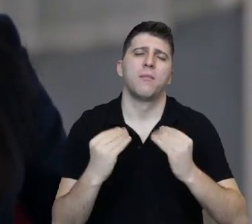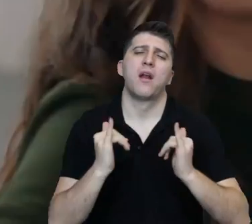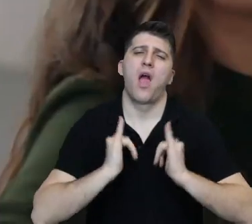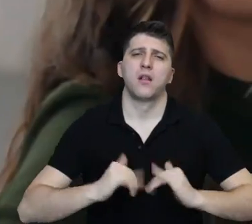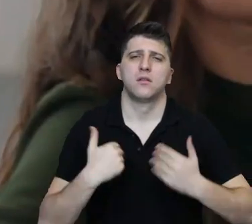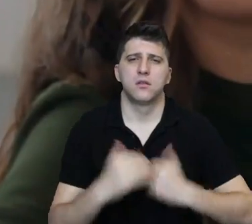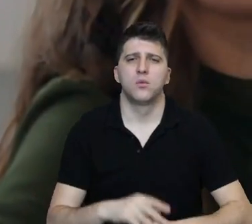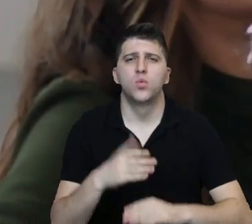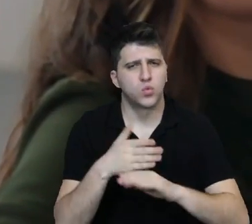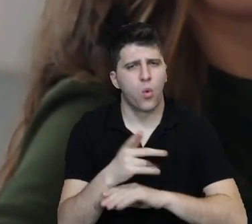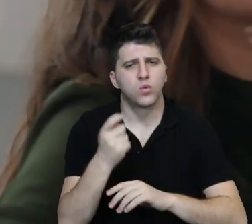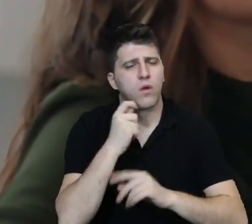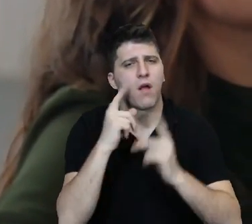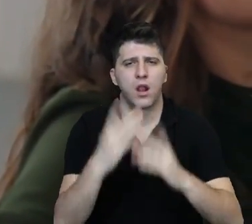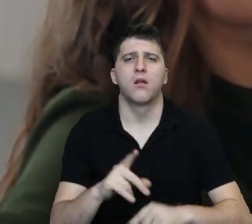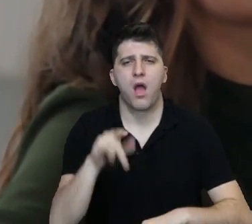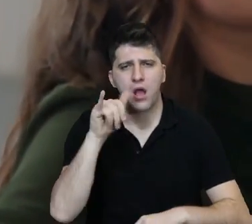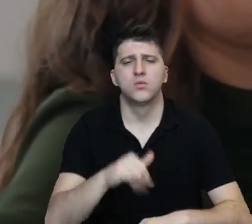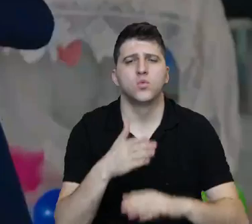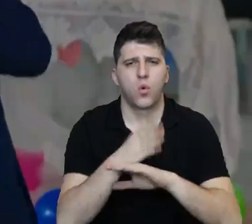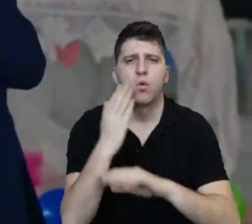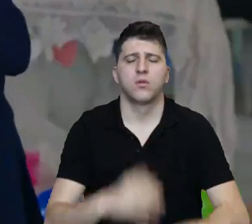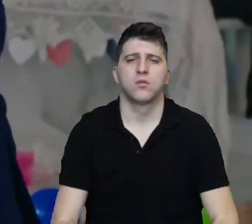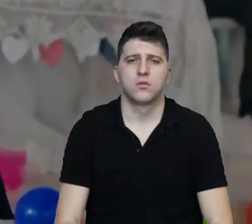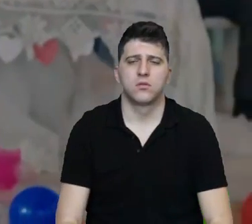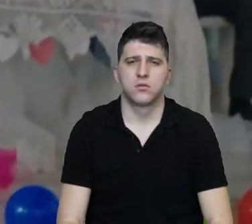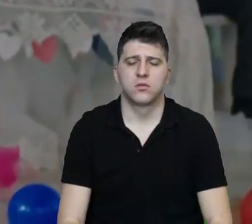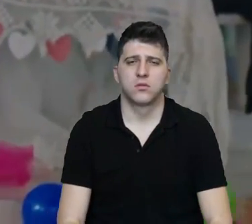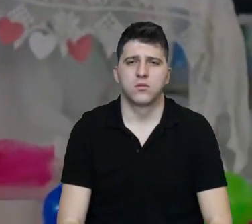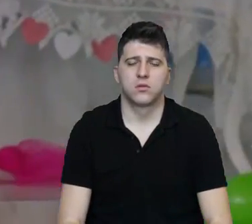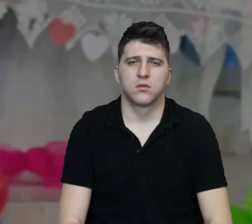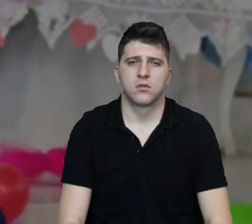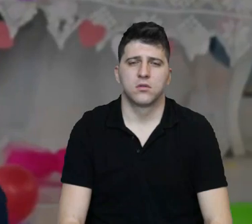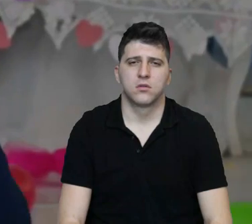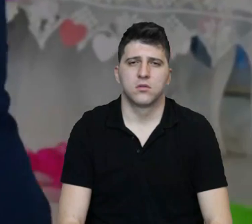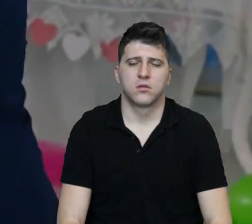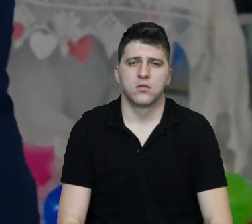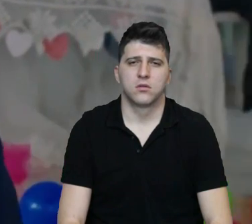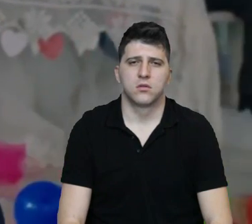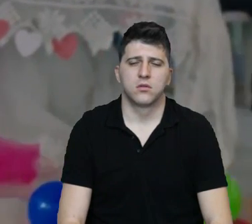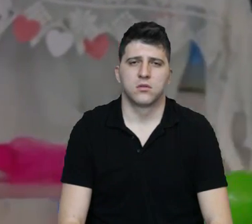boş verin. Doğru söylüyorsun vallahi. Haklısın. Doğru. Kezban kocaman gülümsüyor.